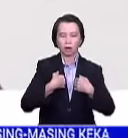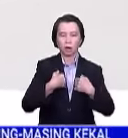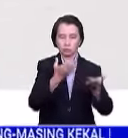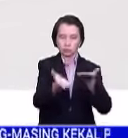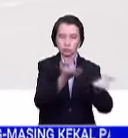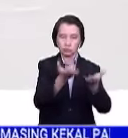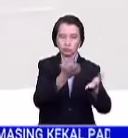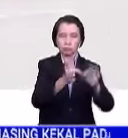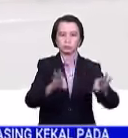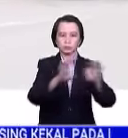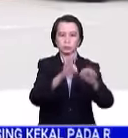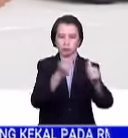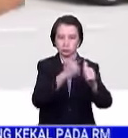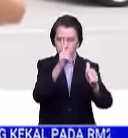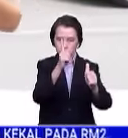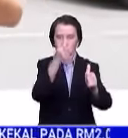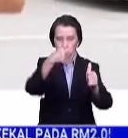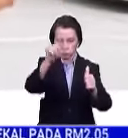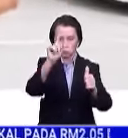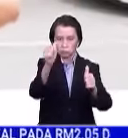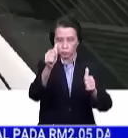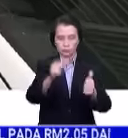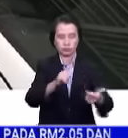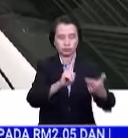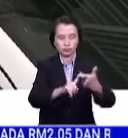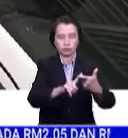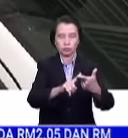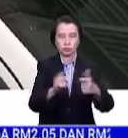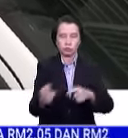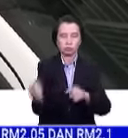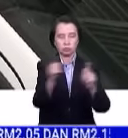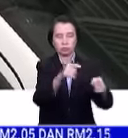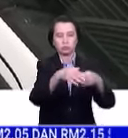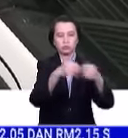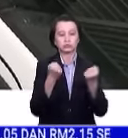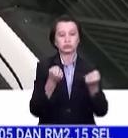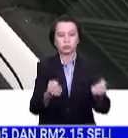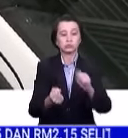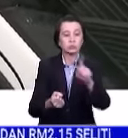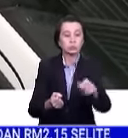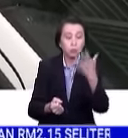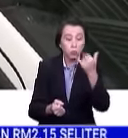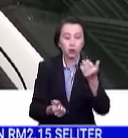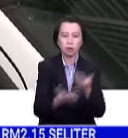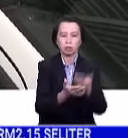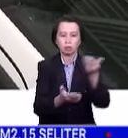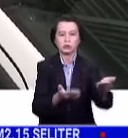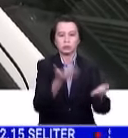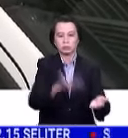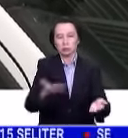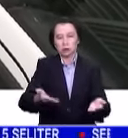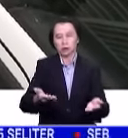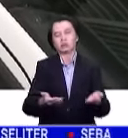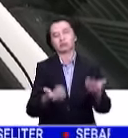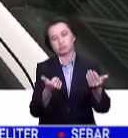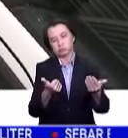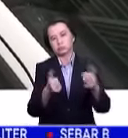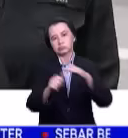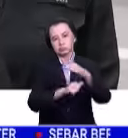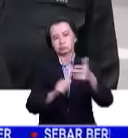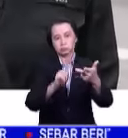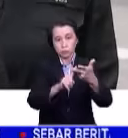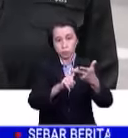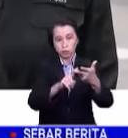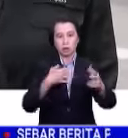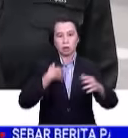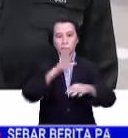services. Yang kedua, membeli makanan keperluan ataupun keperluan asas. Ketiga, ada